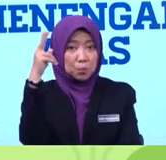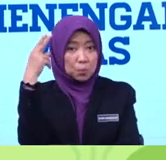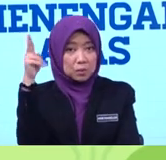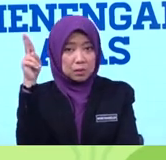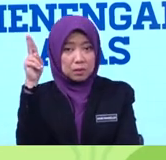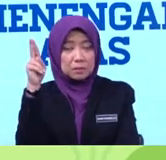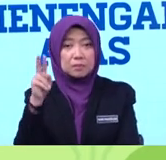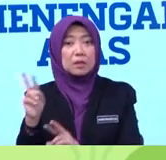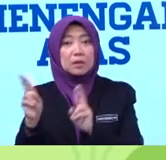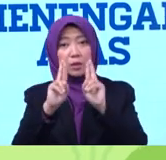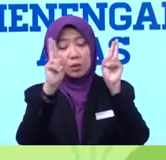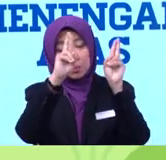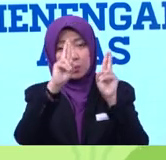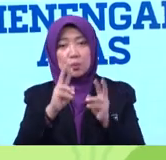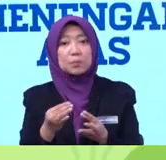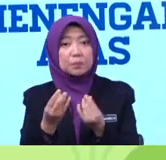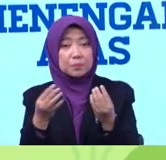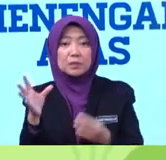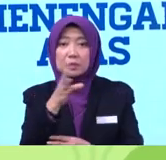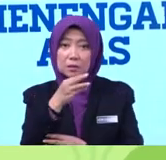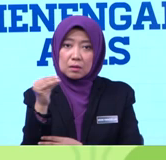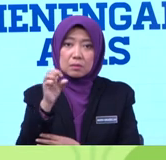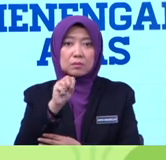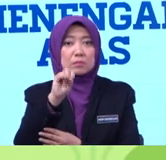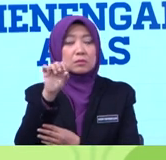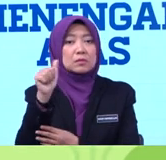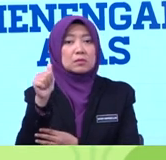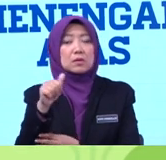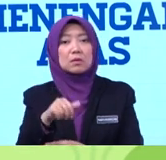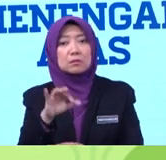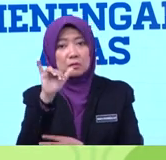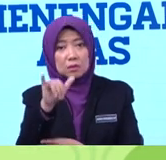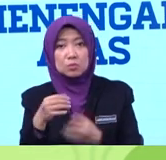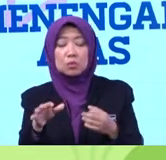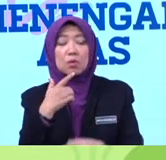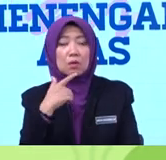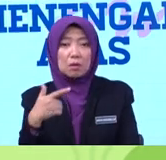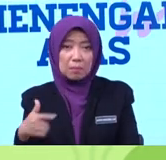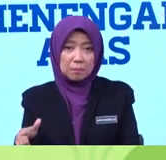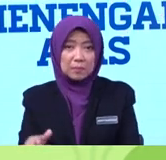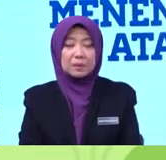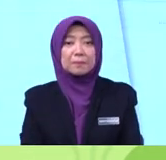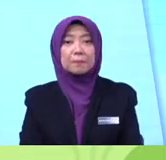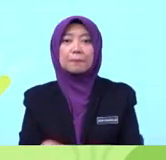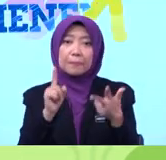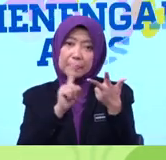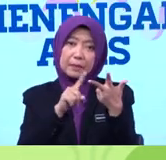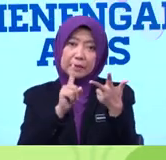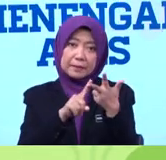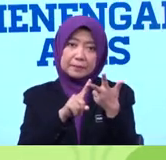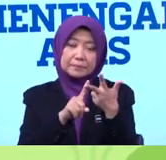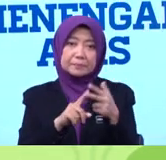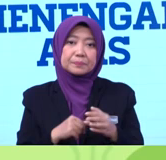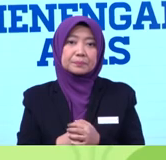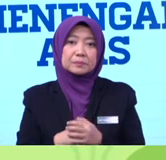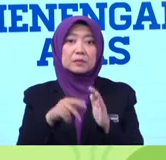ribut debu dan sisa organik yang merebut untuk kategori yang ketiga bagi pencemaran udara adalah